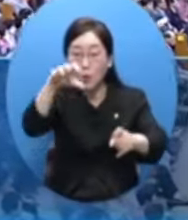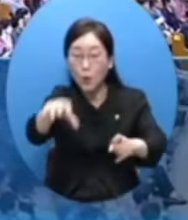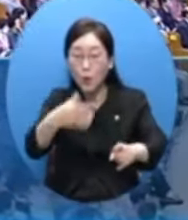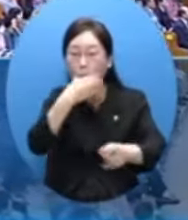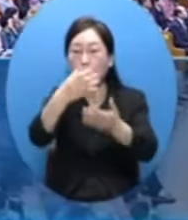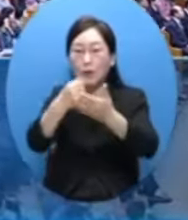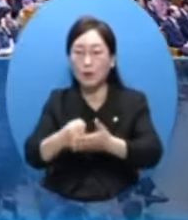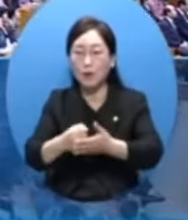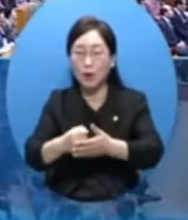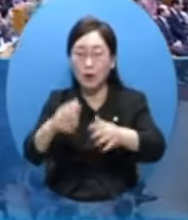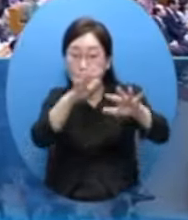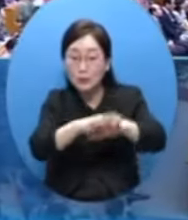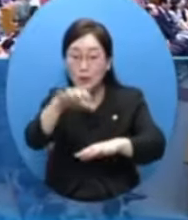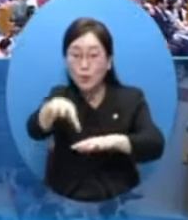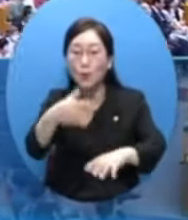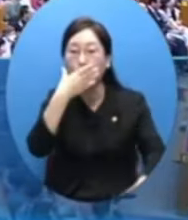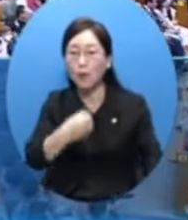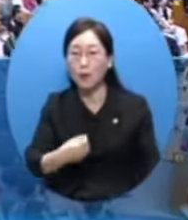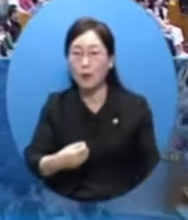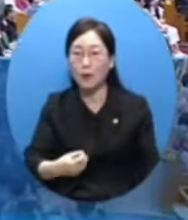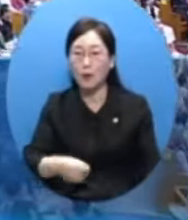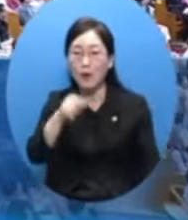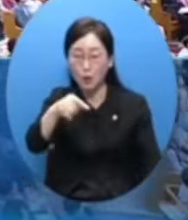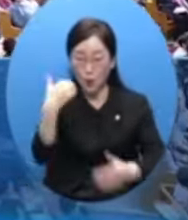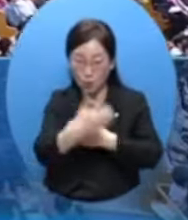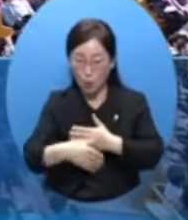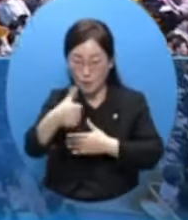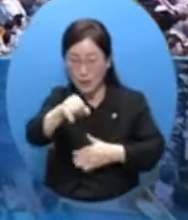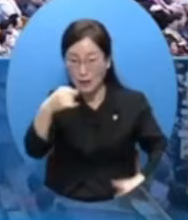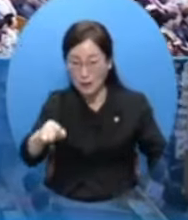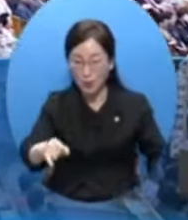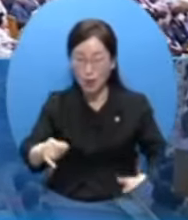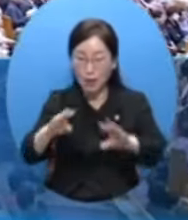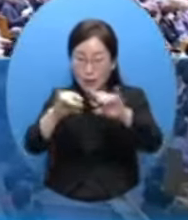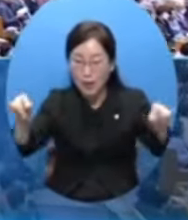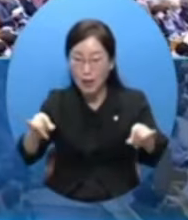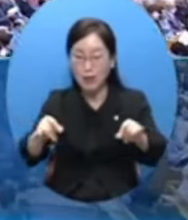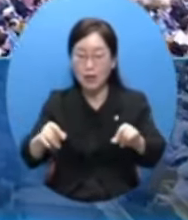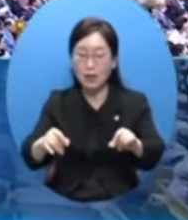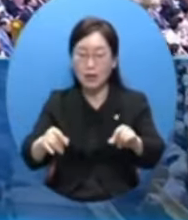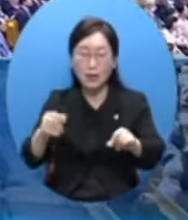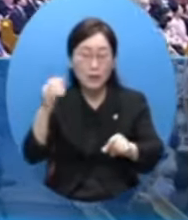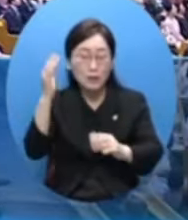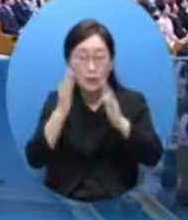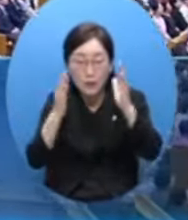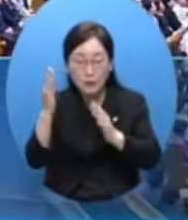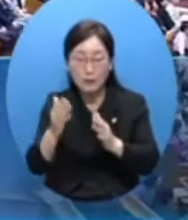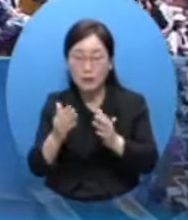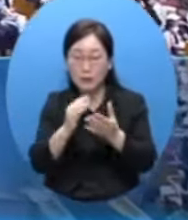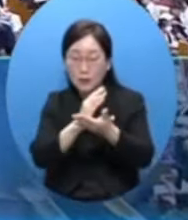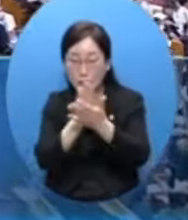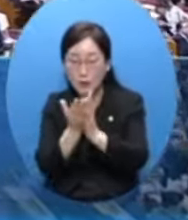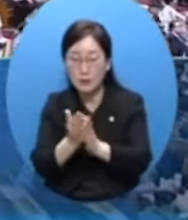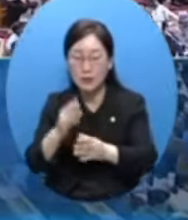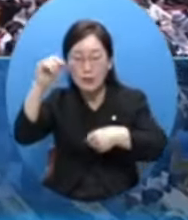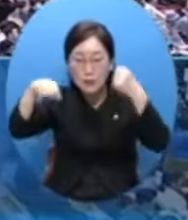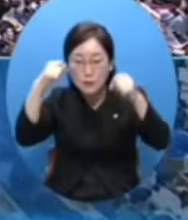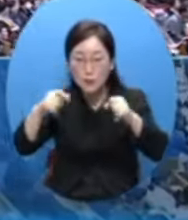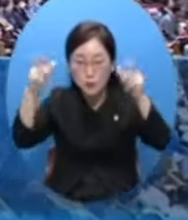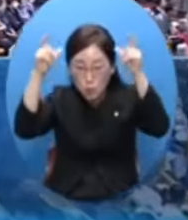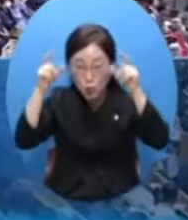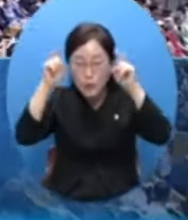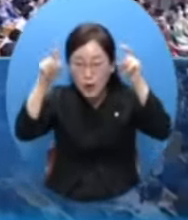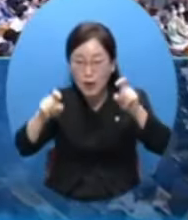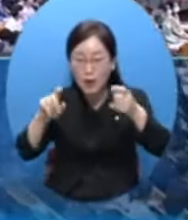받고 들에서도 복을 받을 것이며 내 몸의 자녀와 내 토지의 수산과 내 짐승의 새끼와 소와 양의 새끼가 복을 받을